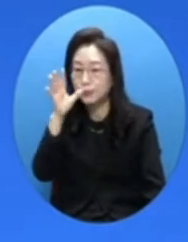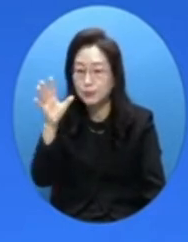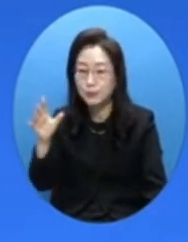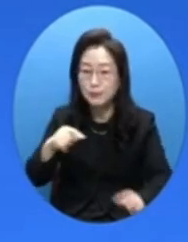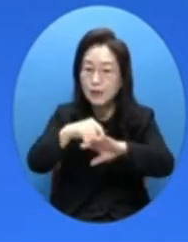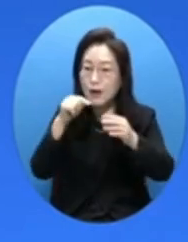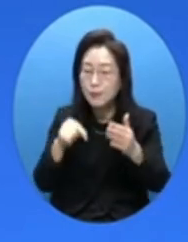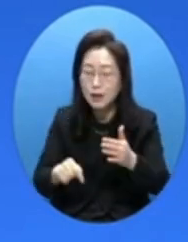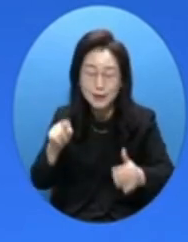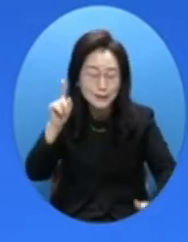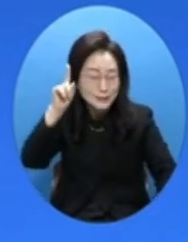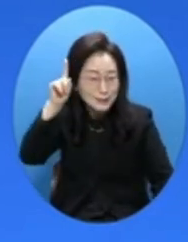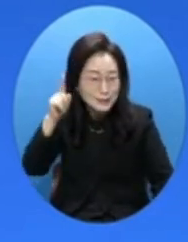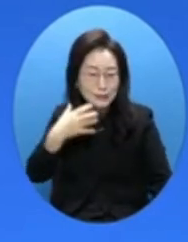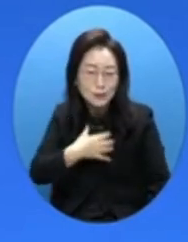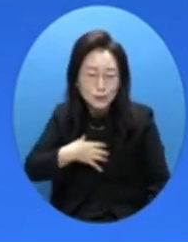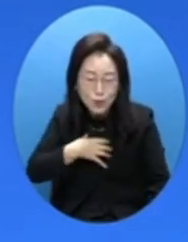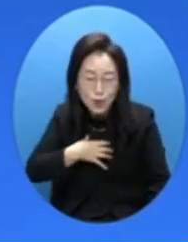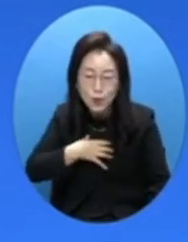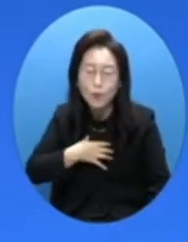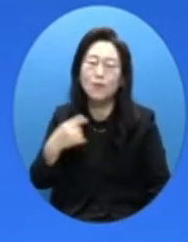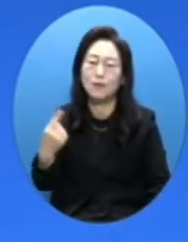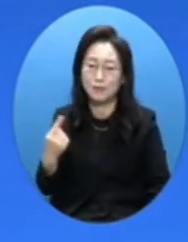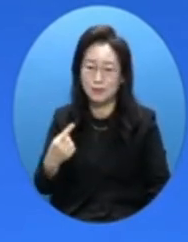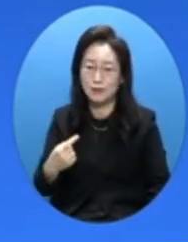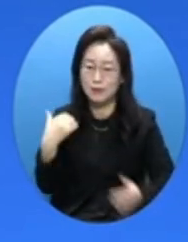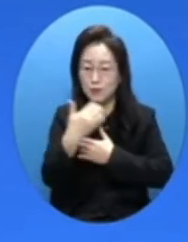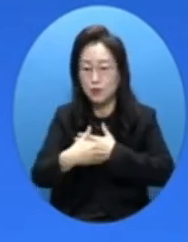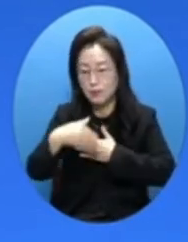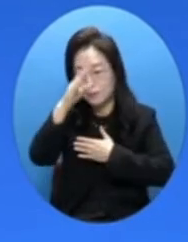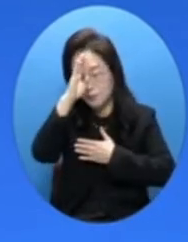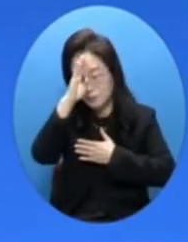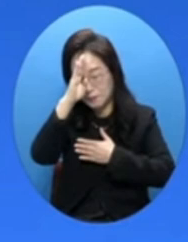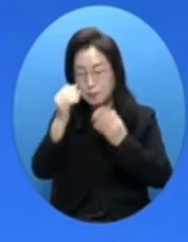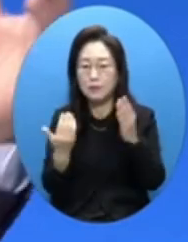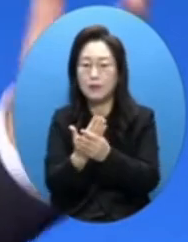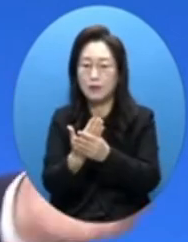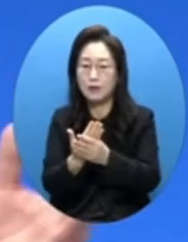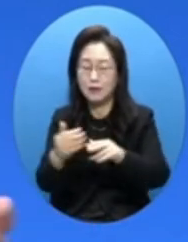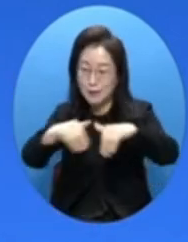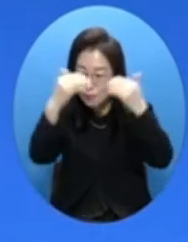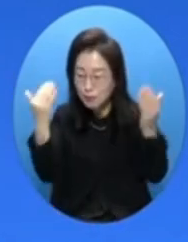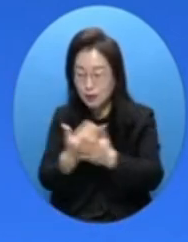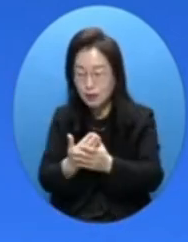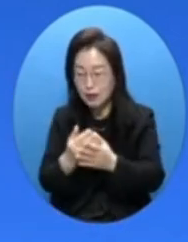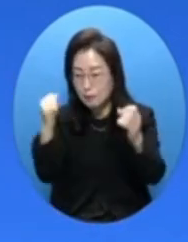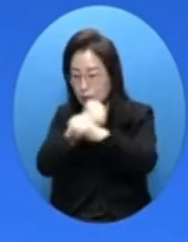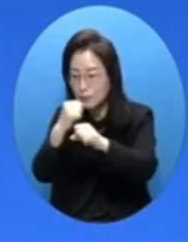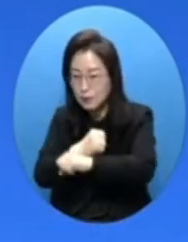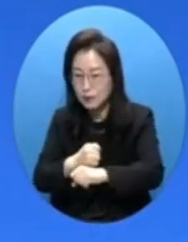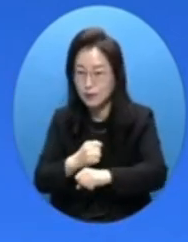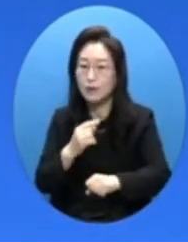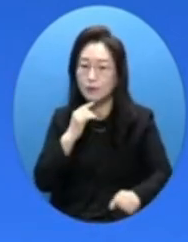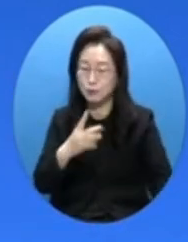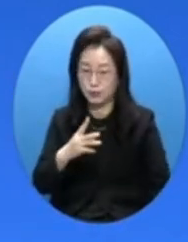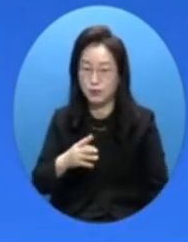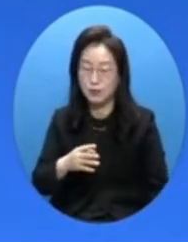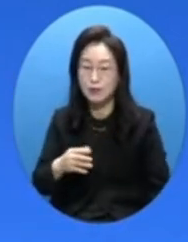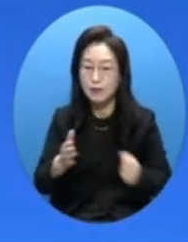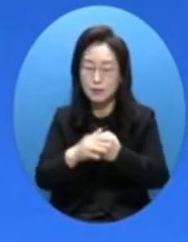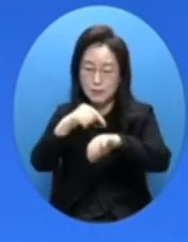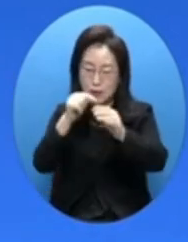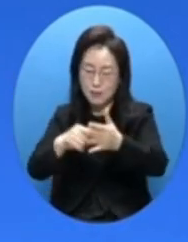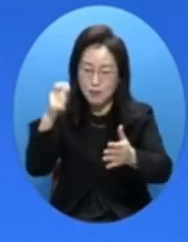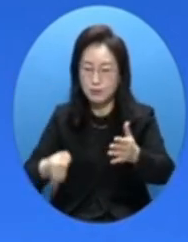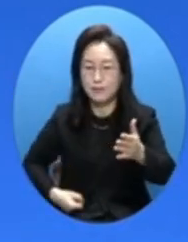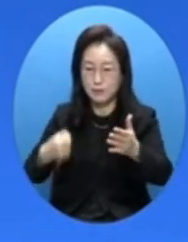마음의 스트레스와 염려가 다가오고 몸의 건강도 무너지고 모든 것이 무너지는 것입니다. 그래서 마음을 강하게 하고 담대히